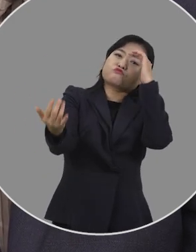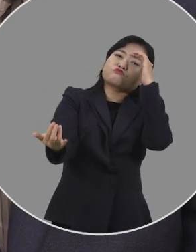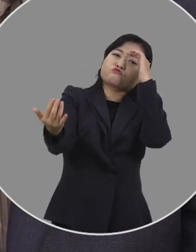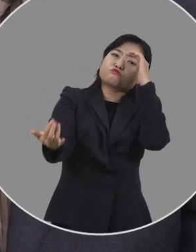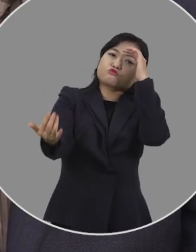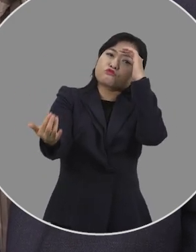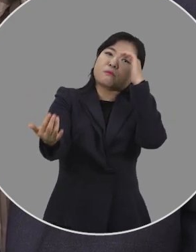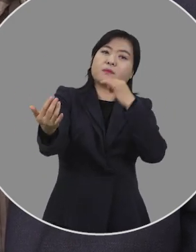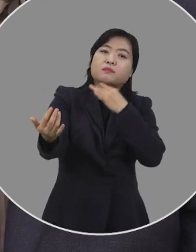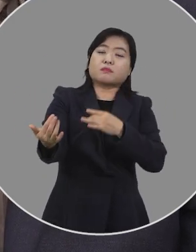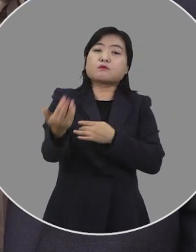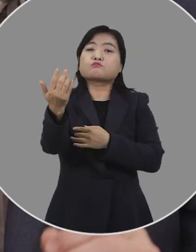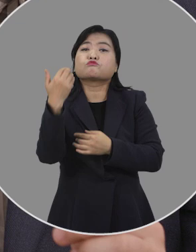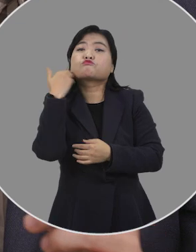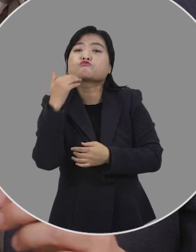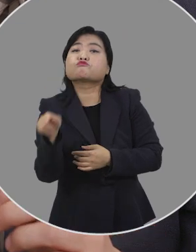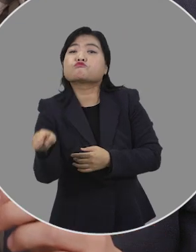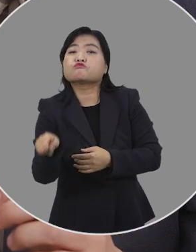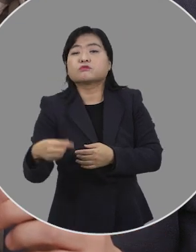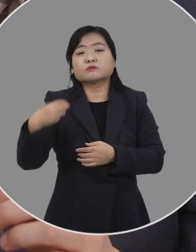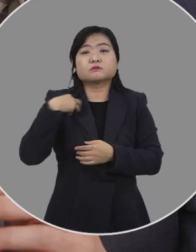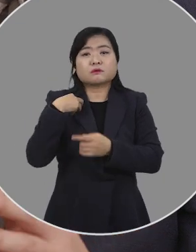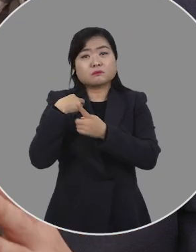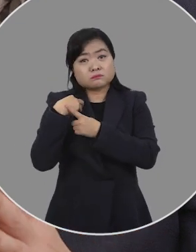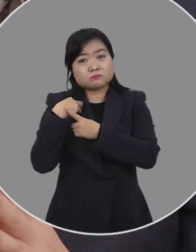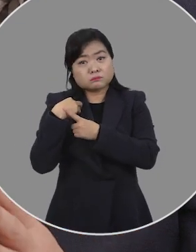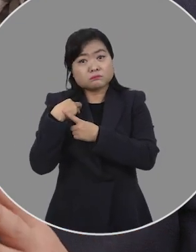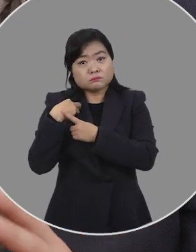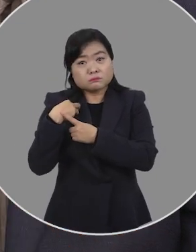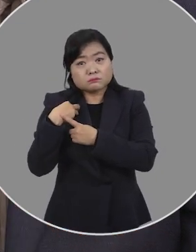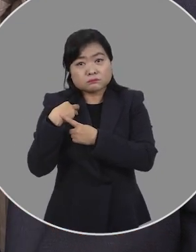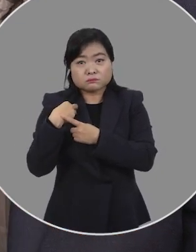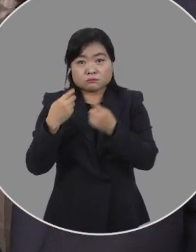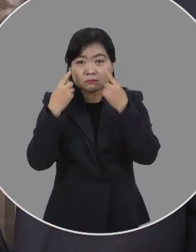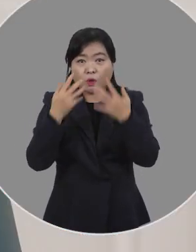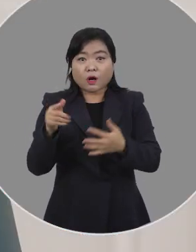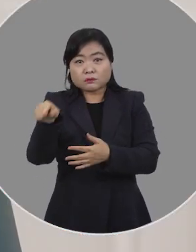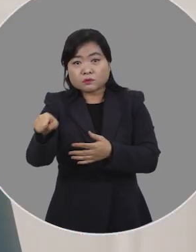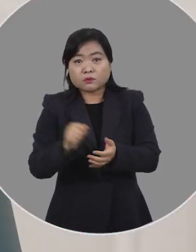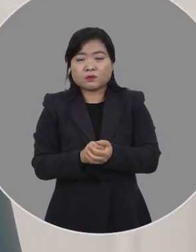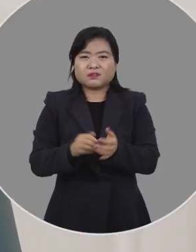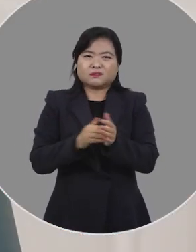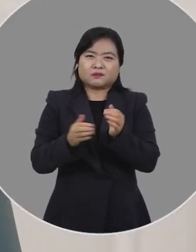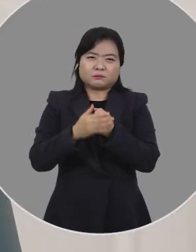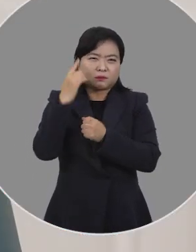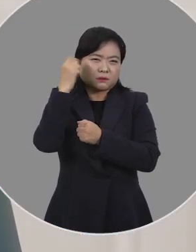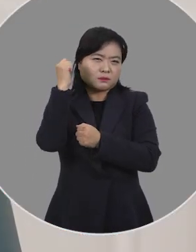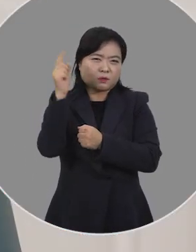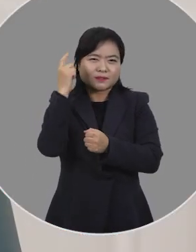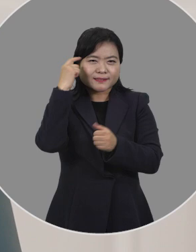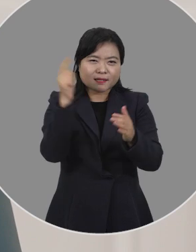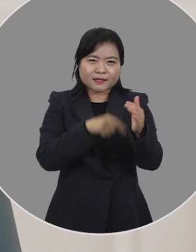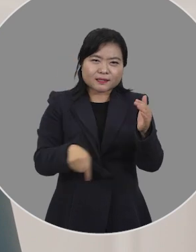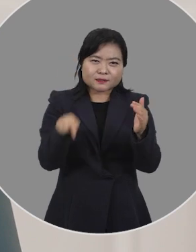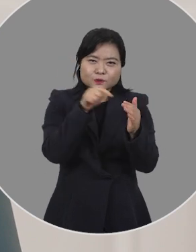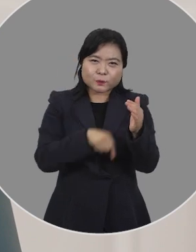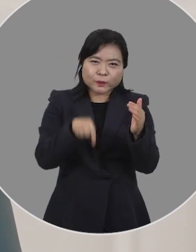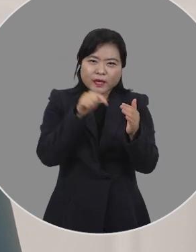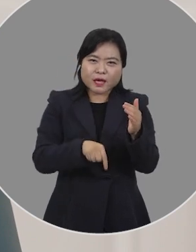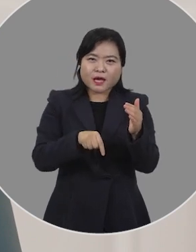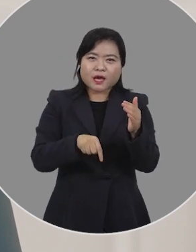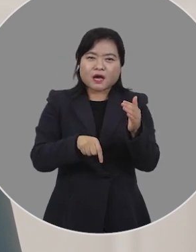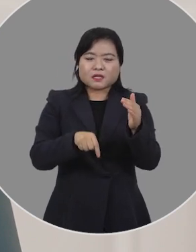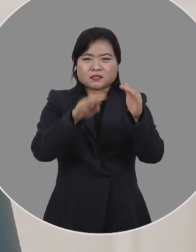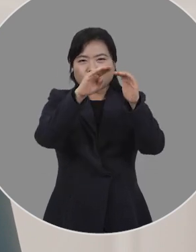누가 냈는가 생각하면 책임 소재가 명확하죠. 그래서 이런 생각이 들어요. 생각 속에 하이어라키가